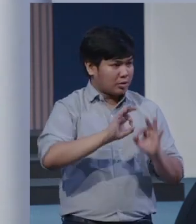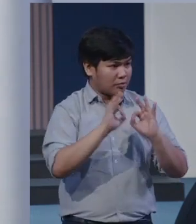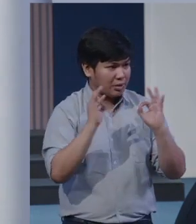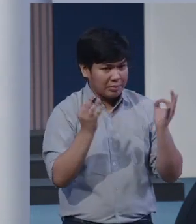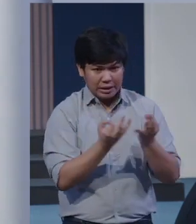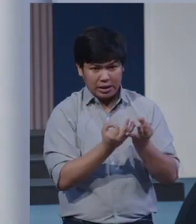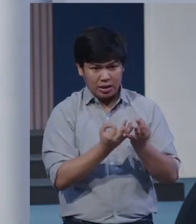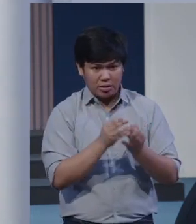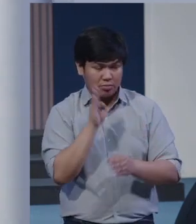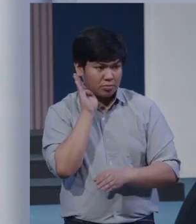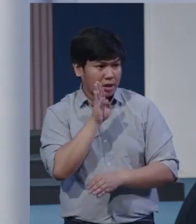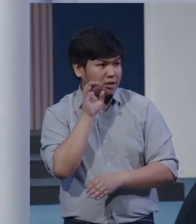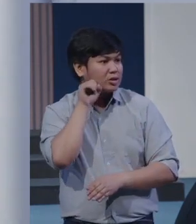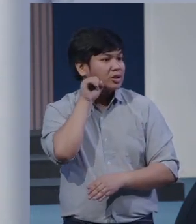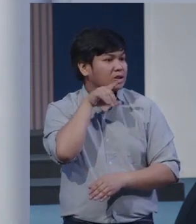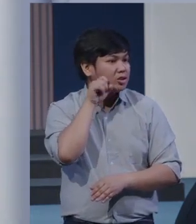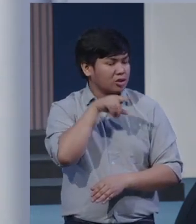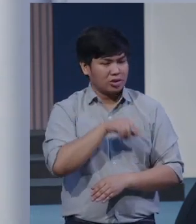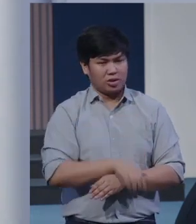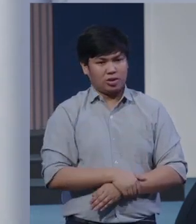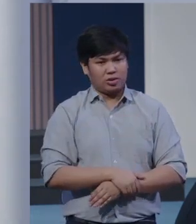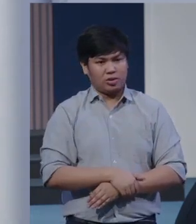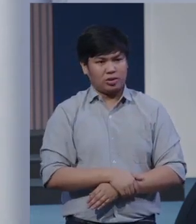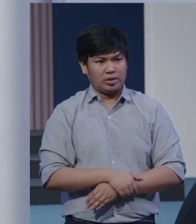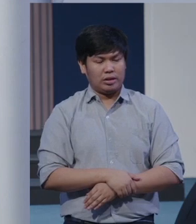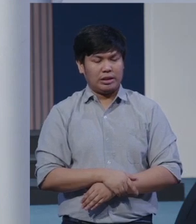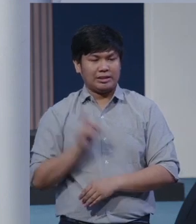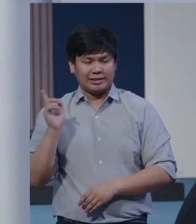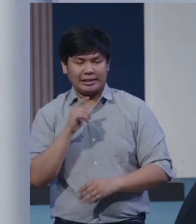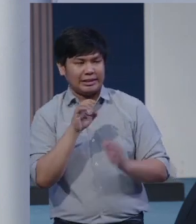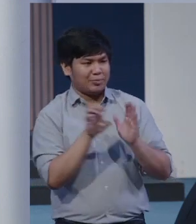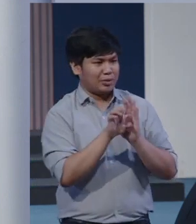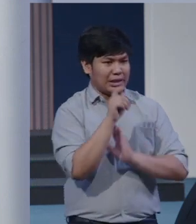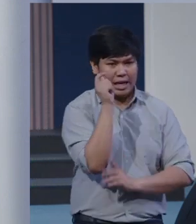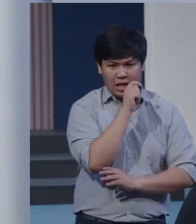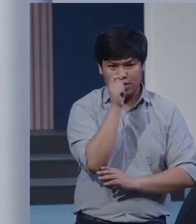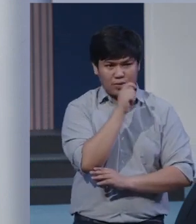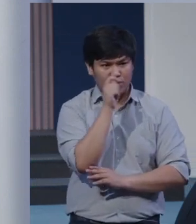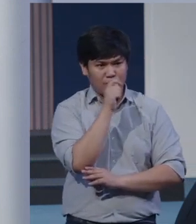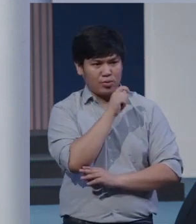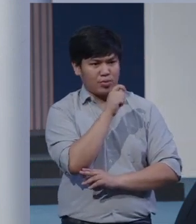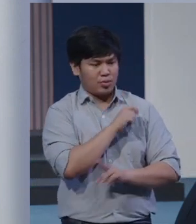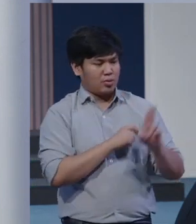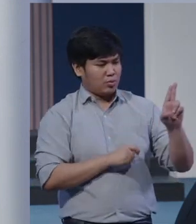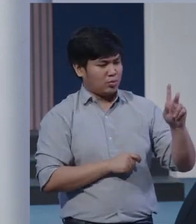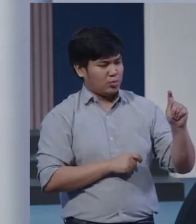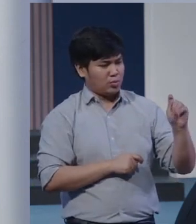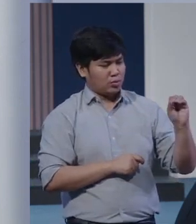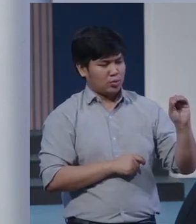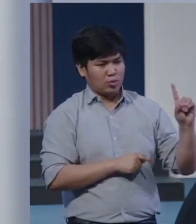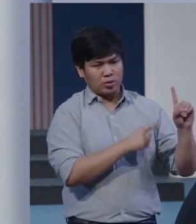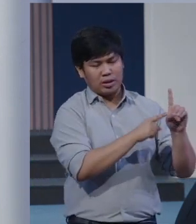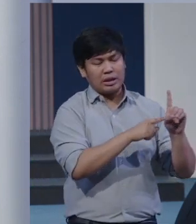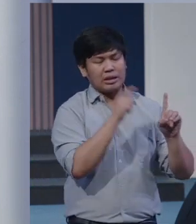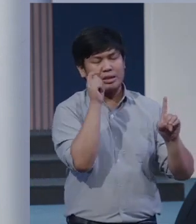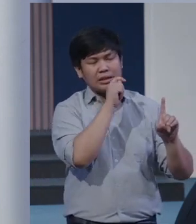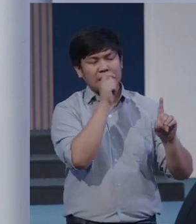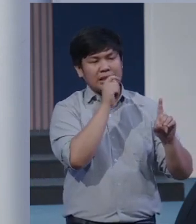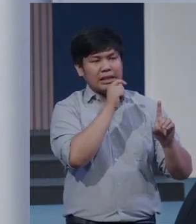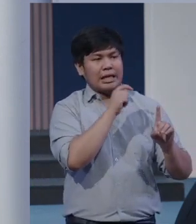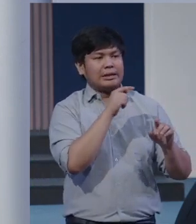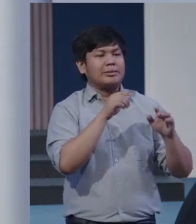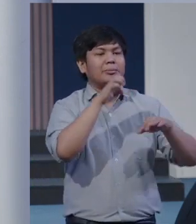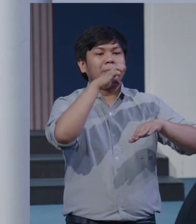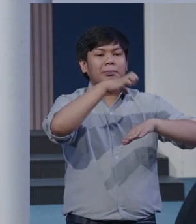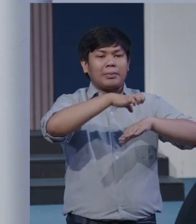ay maganda yung Tagalog na putol no ang